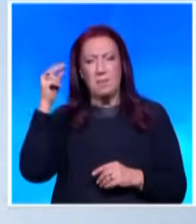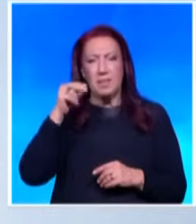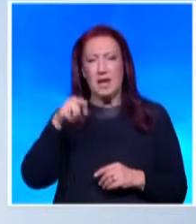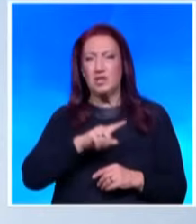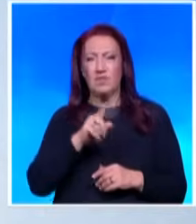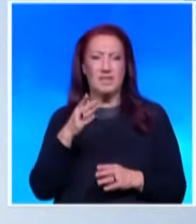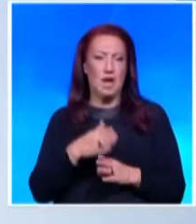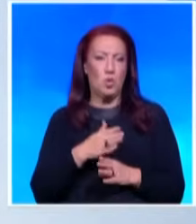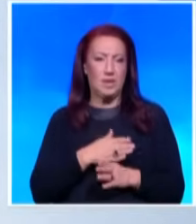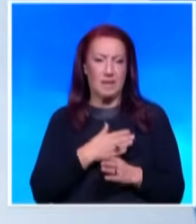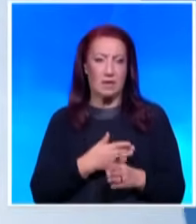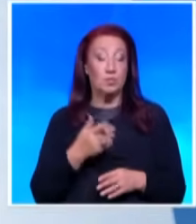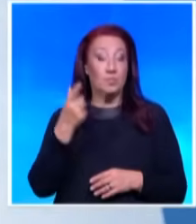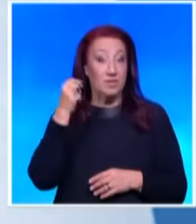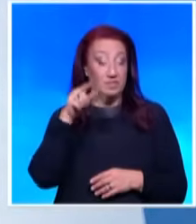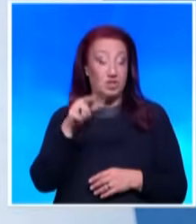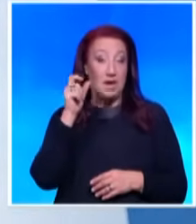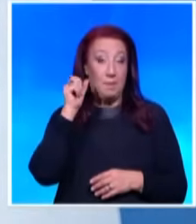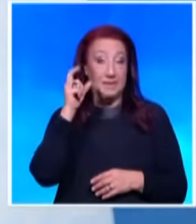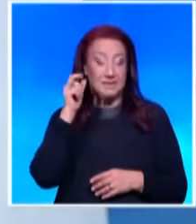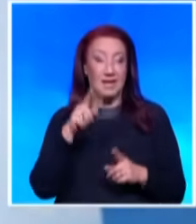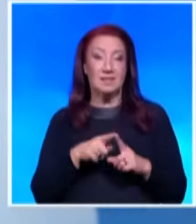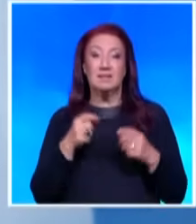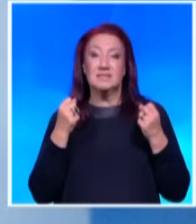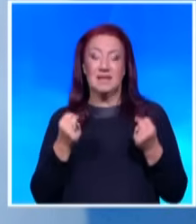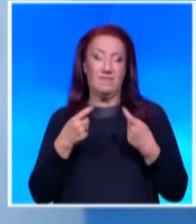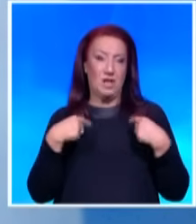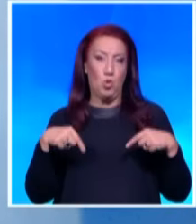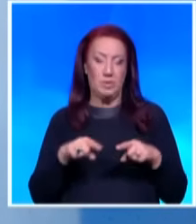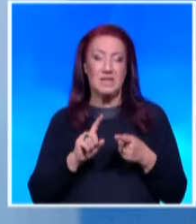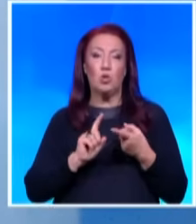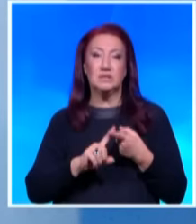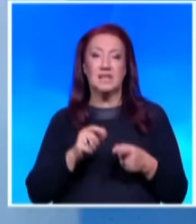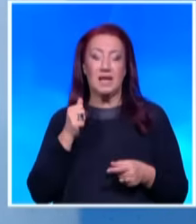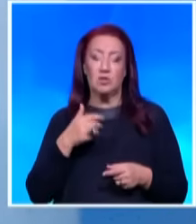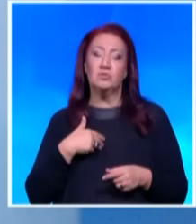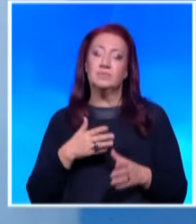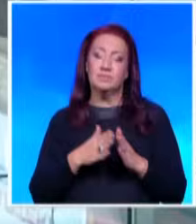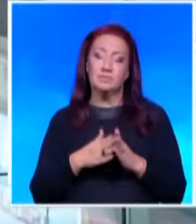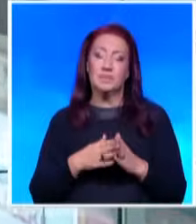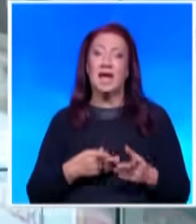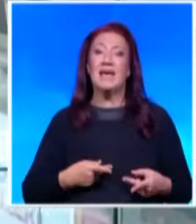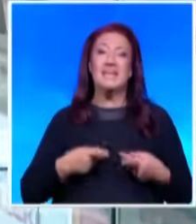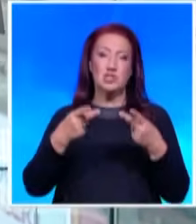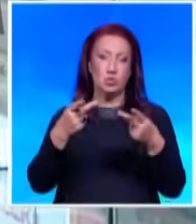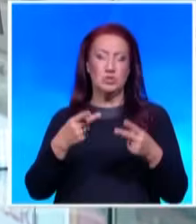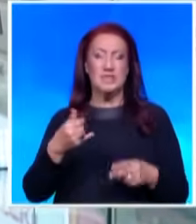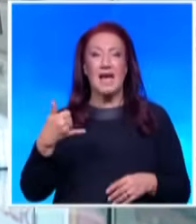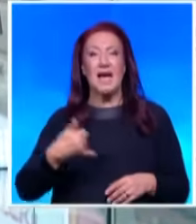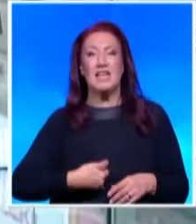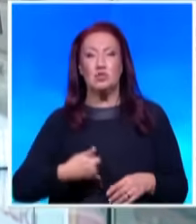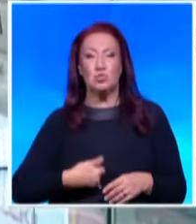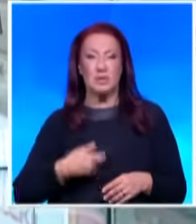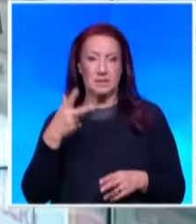уреден. Заради това вчера председателят на Здравната комисия в парламента Костадин Ангелов поиска износът на инсулин да спре. По-рано днес и